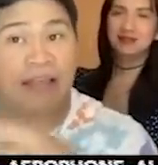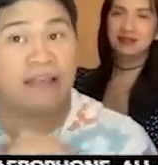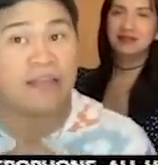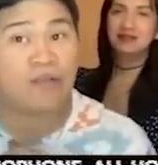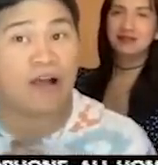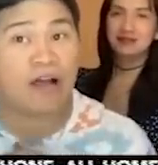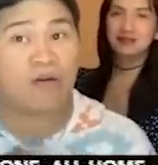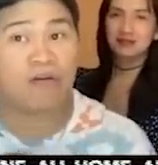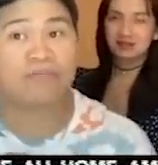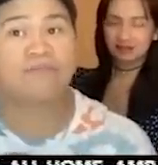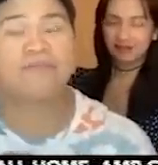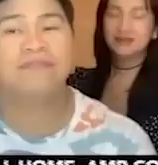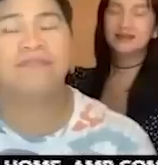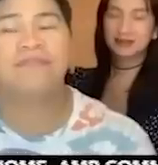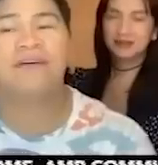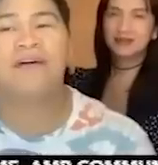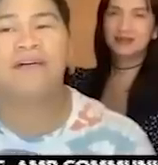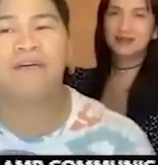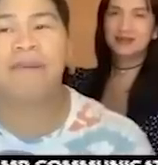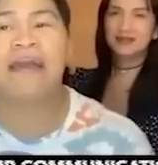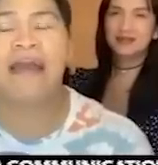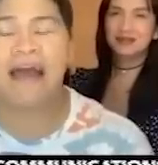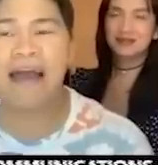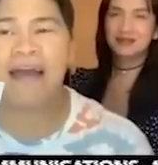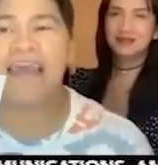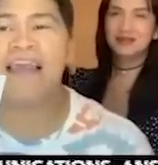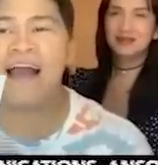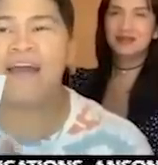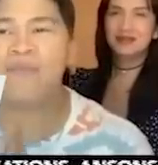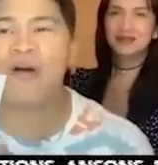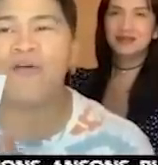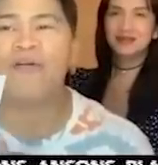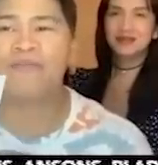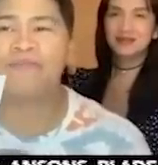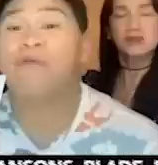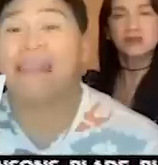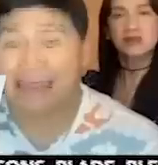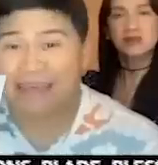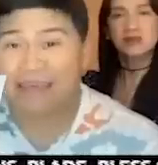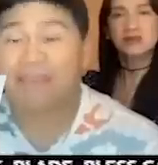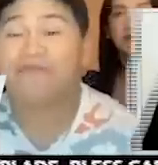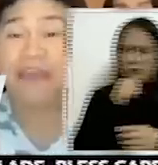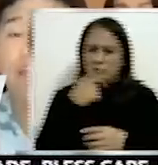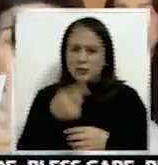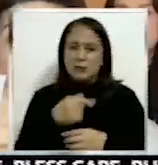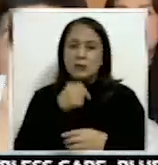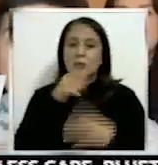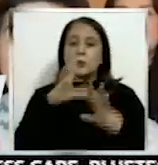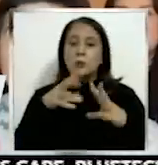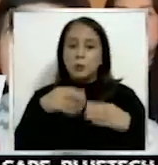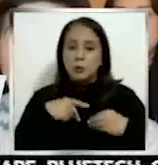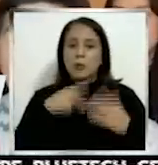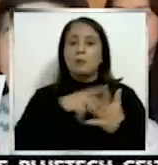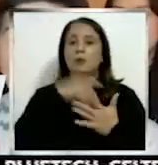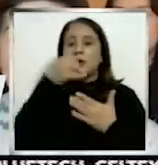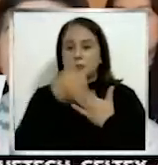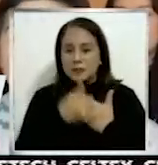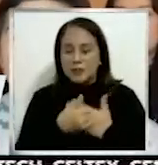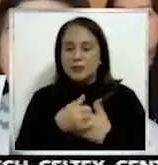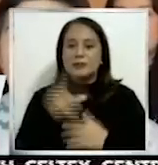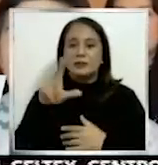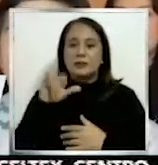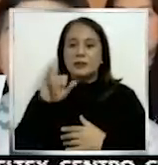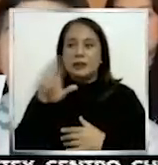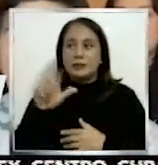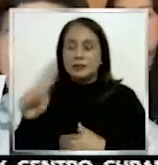ni OG, hindi niya ito sinabi. Ang kanya raw binanggit ay hindi na tumatanggap ng proyekto si Liza dahil naghihintay na